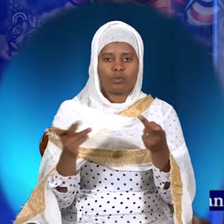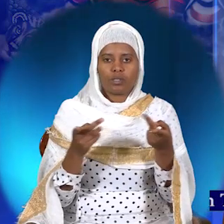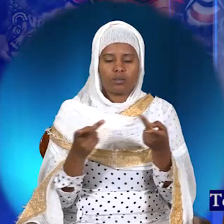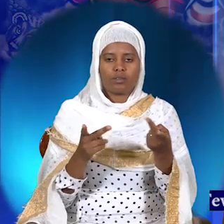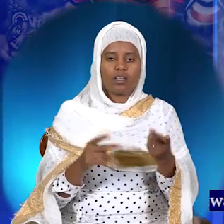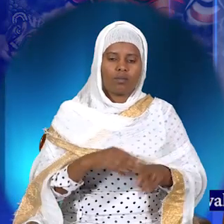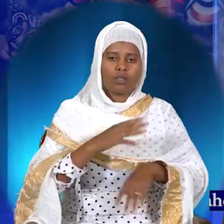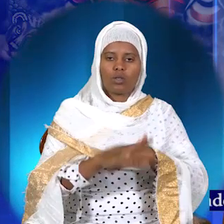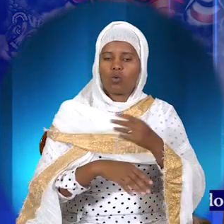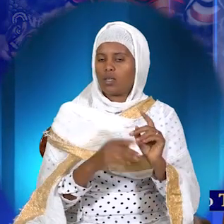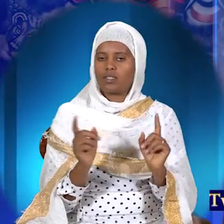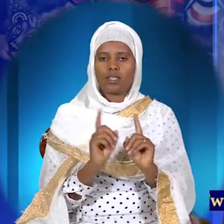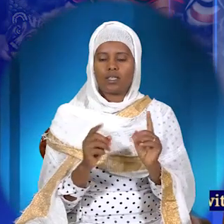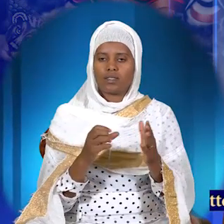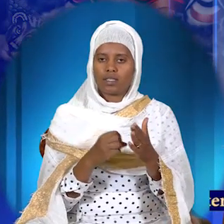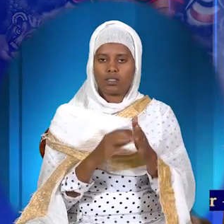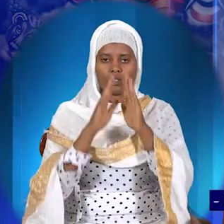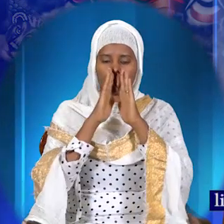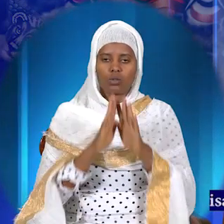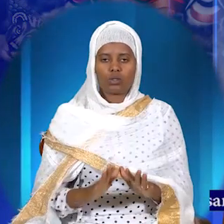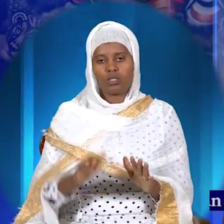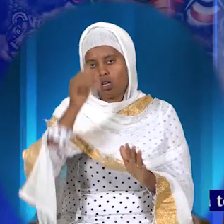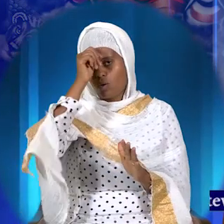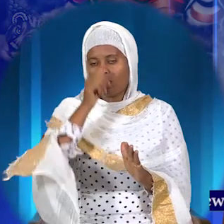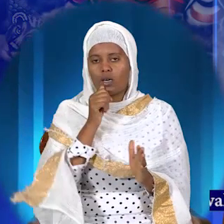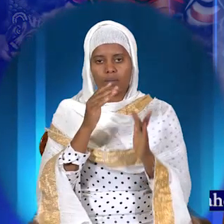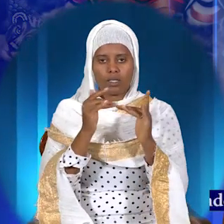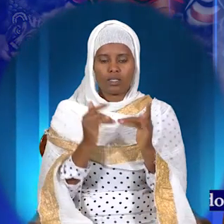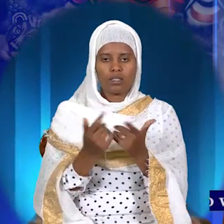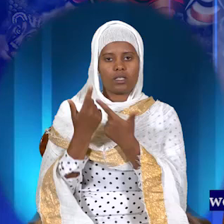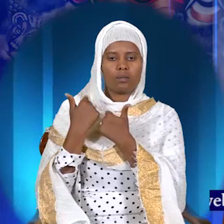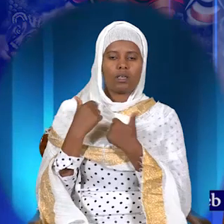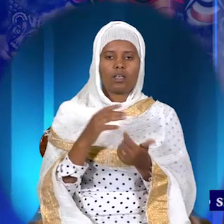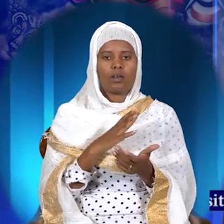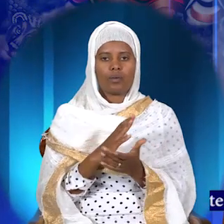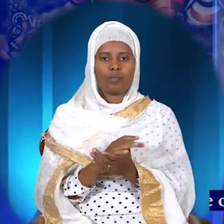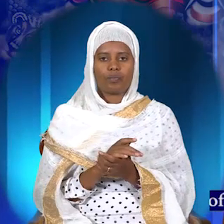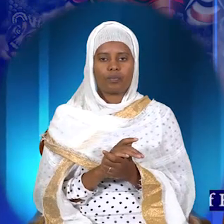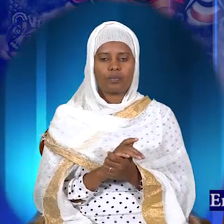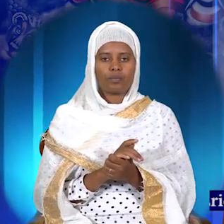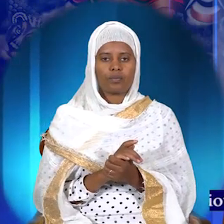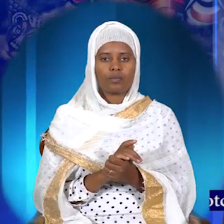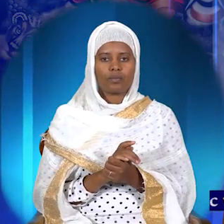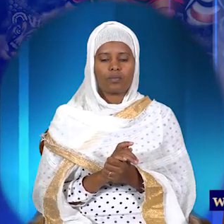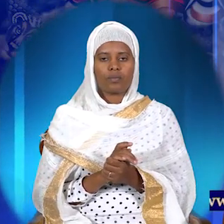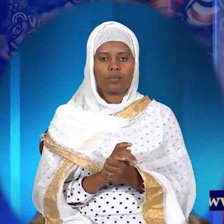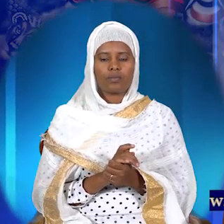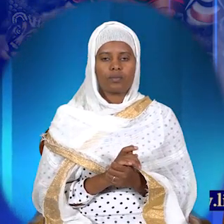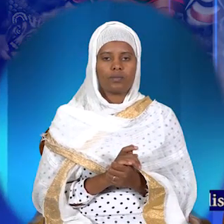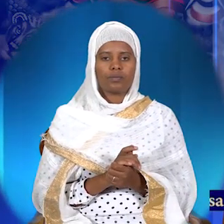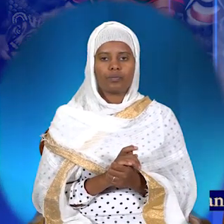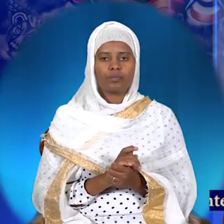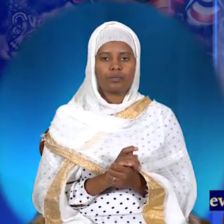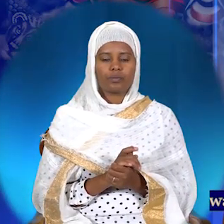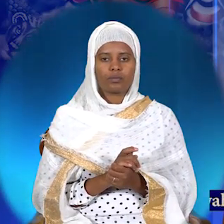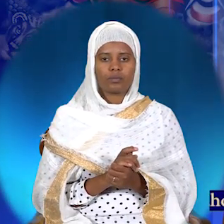ኣብዚ ድማ ምፍላስ ዝበሃል የለን። ስለዚ ቅዱስ ኣግናጢዎስ ኣብ ሃይማኖት ኣበው 11 ካብ